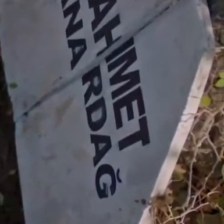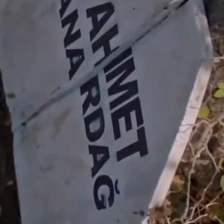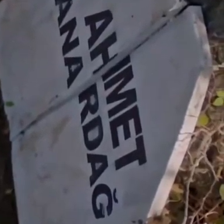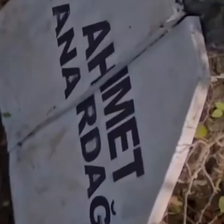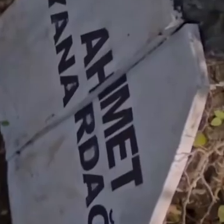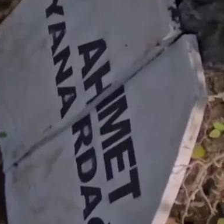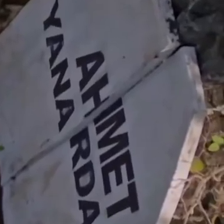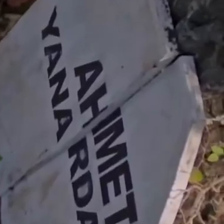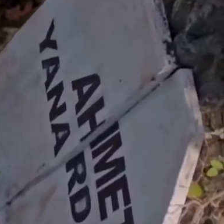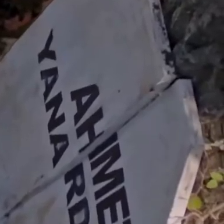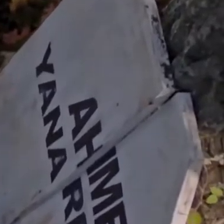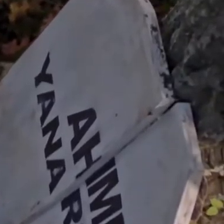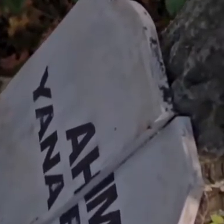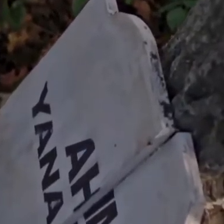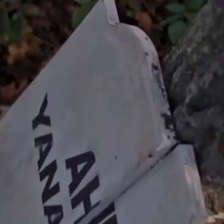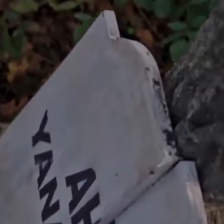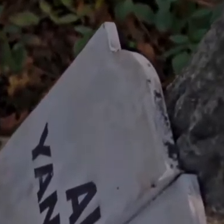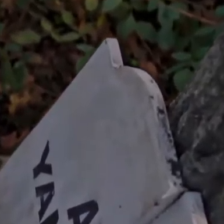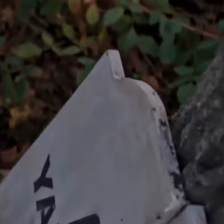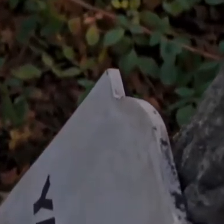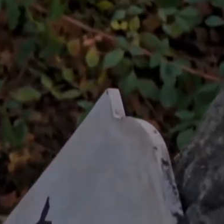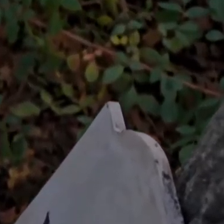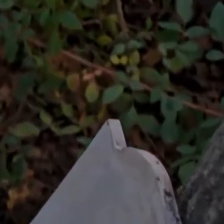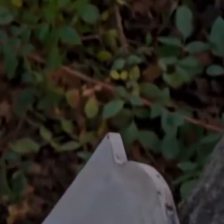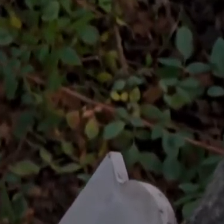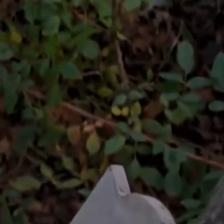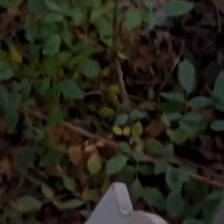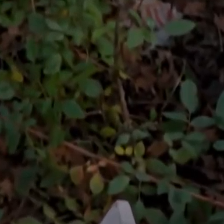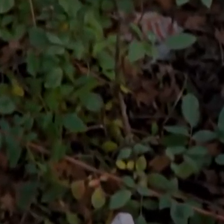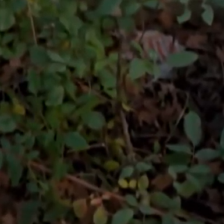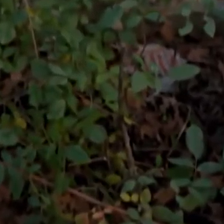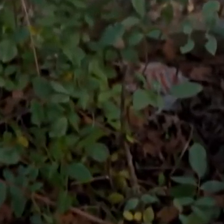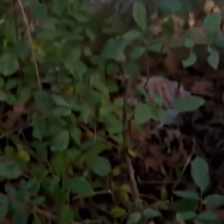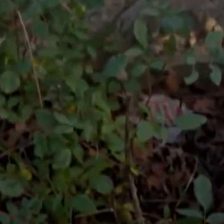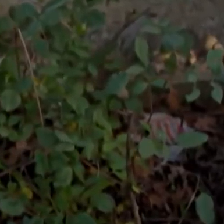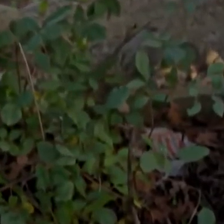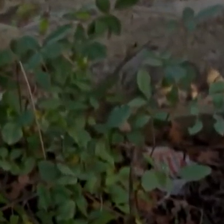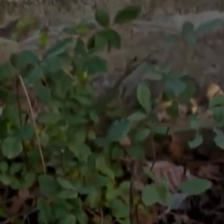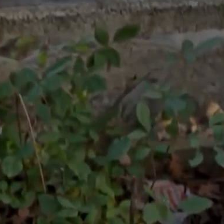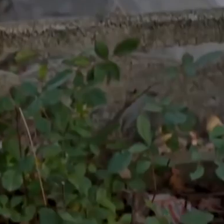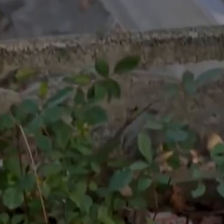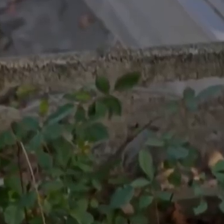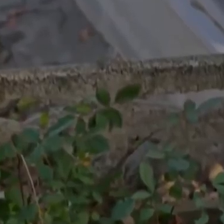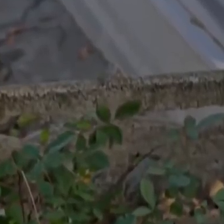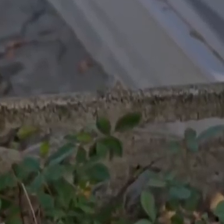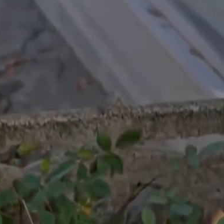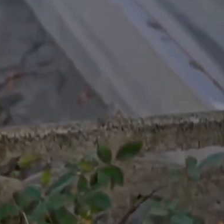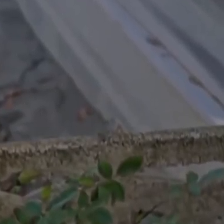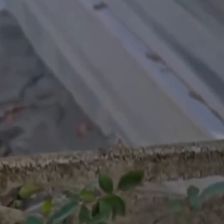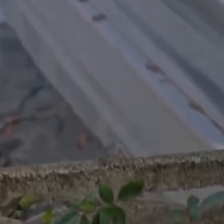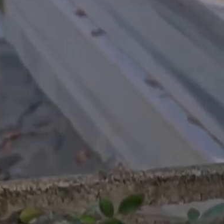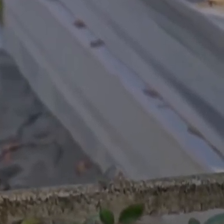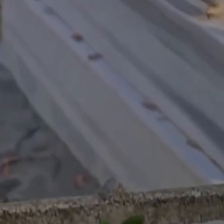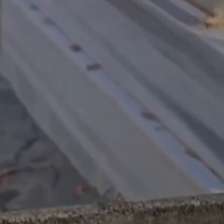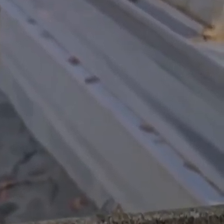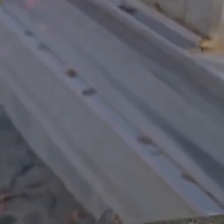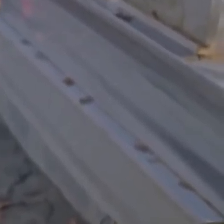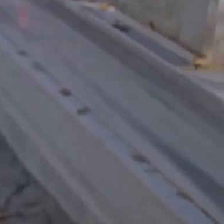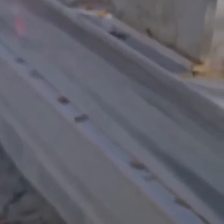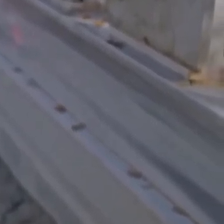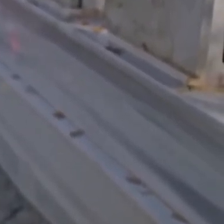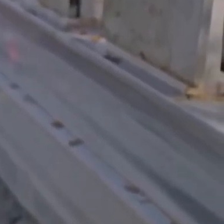Yaşar 5 litrelik pet şişeyle mezara su döküyor. Alev mezarın yan korkuluğuna oturmuş, el açmış dua etmekte. Ayağında pembe